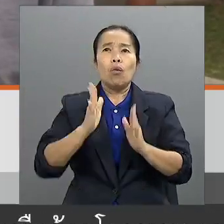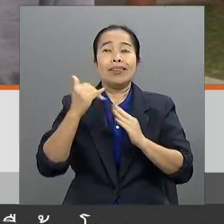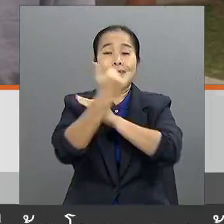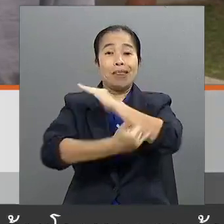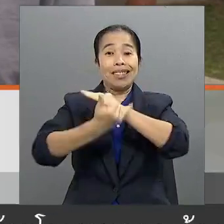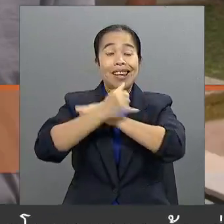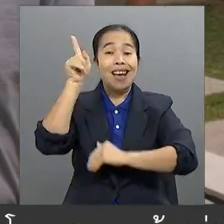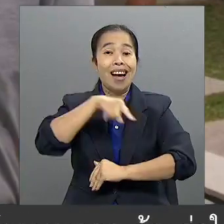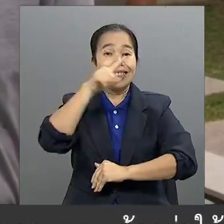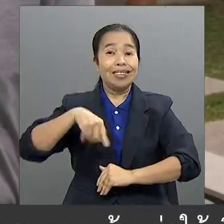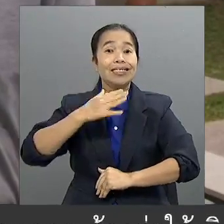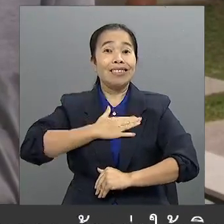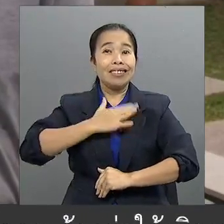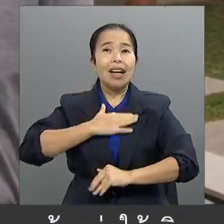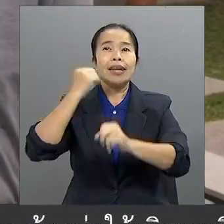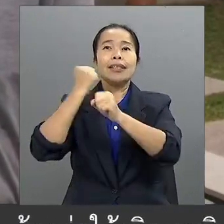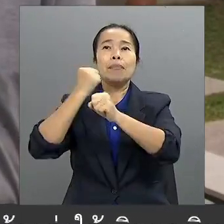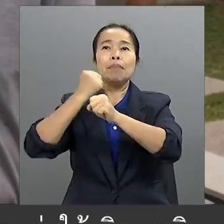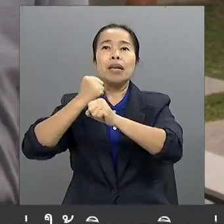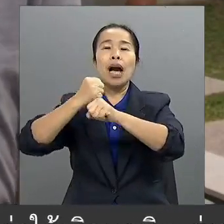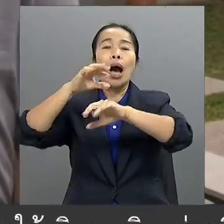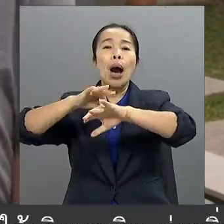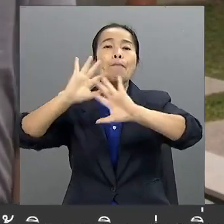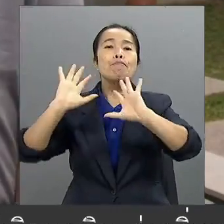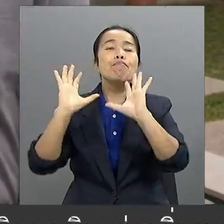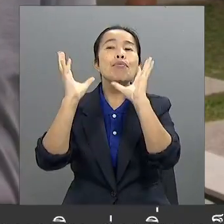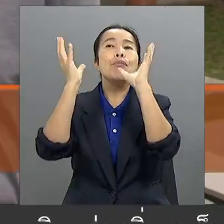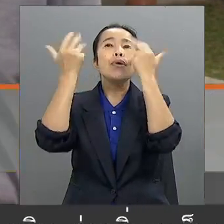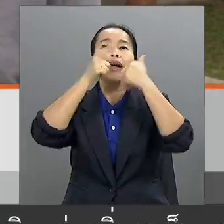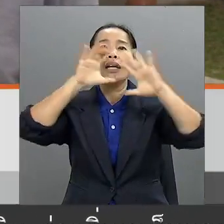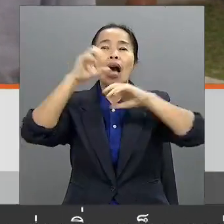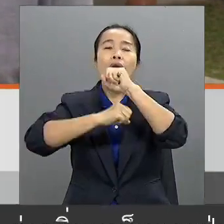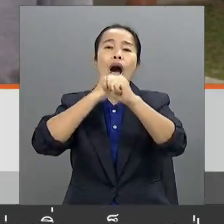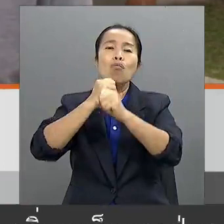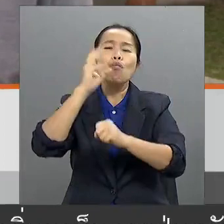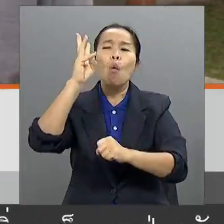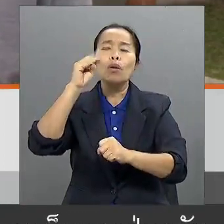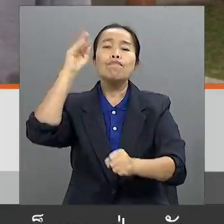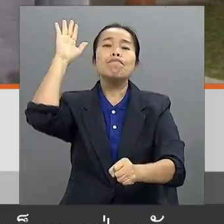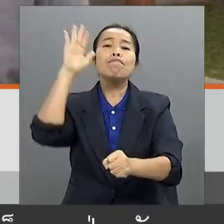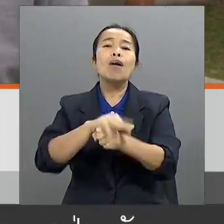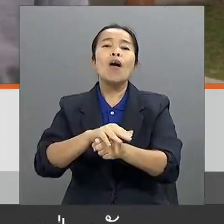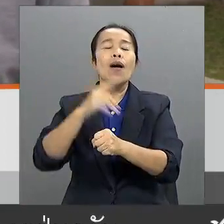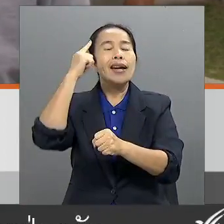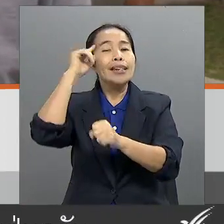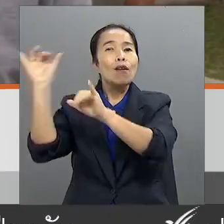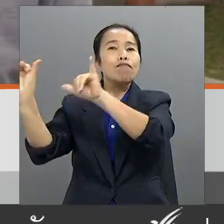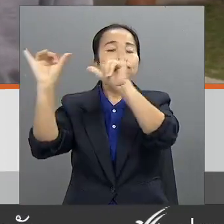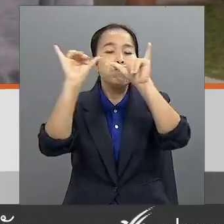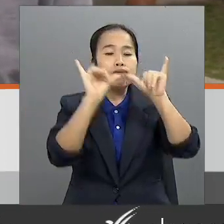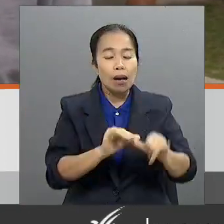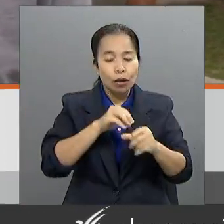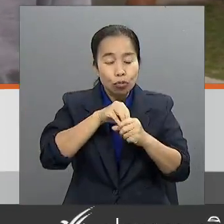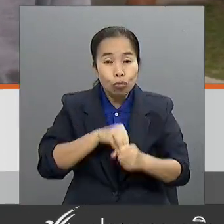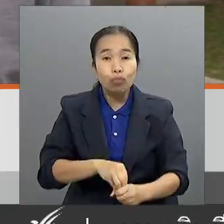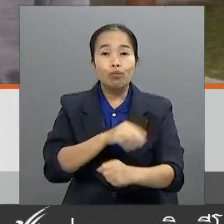I mean we're all saying that we're thank God we're here and not other places in the world where we could have beenAnd we're all